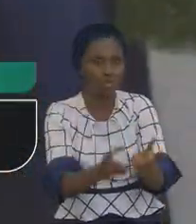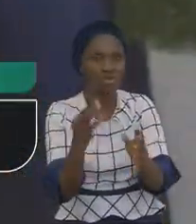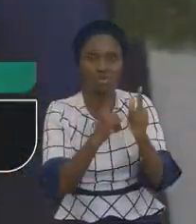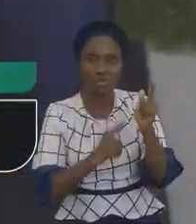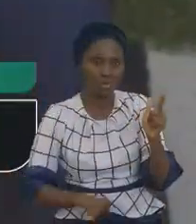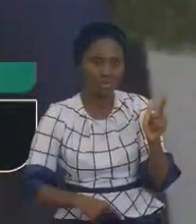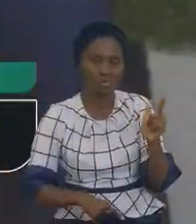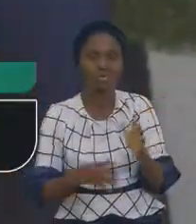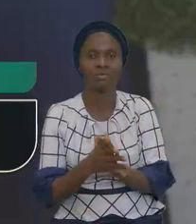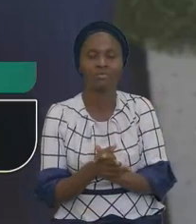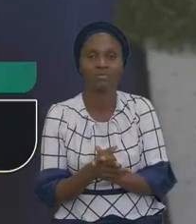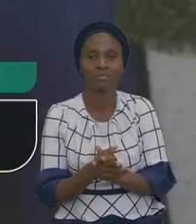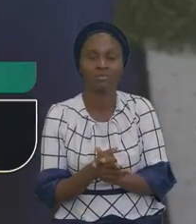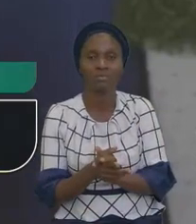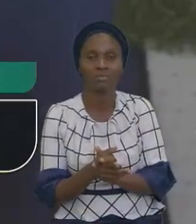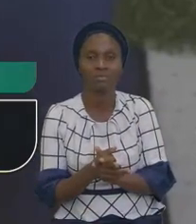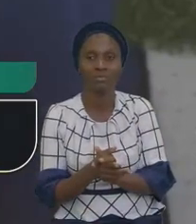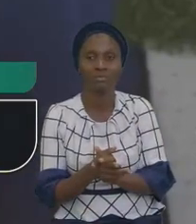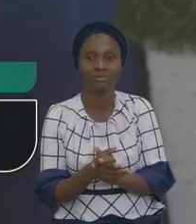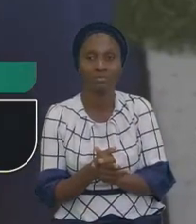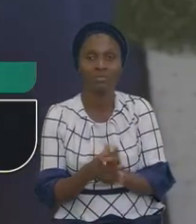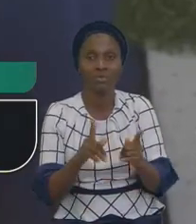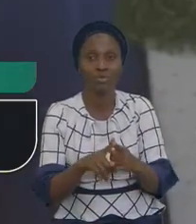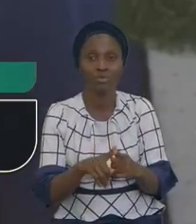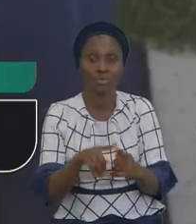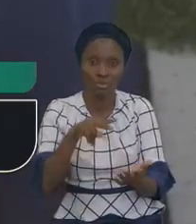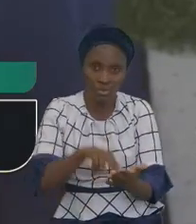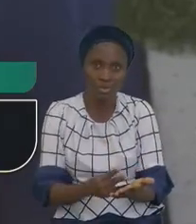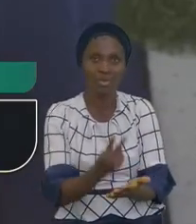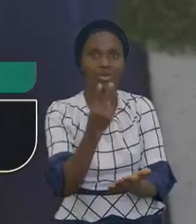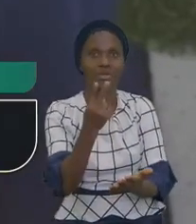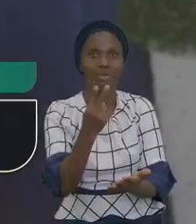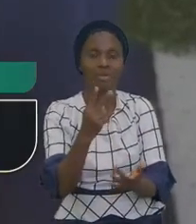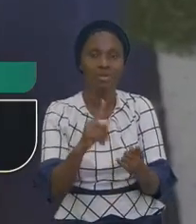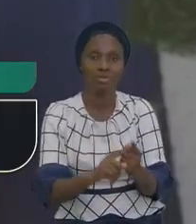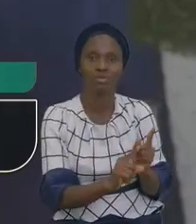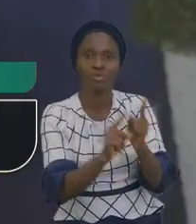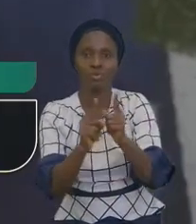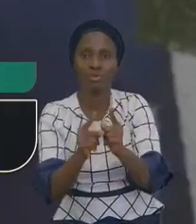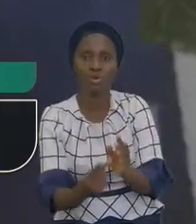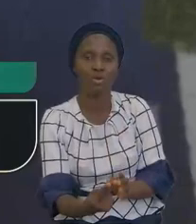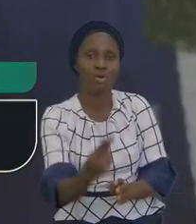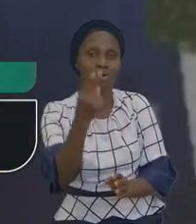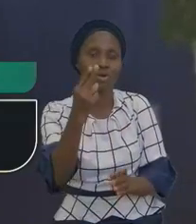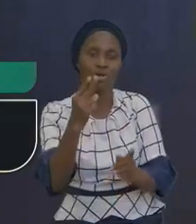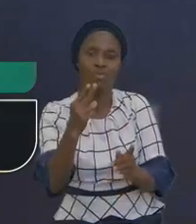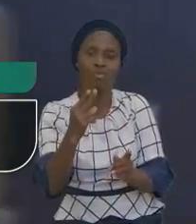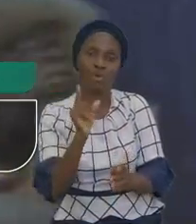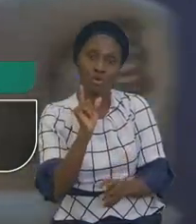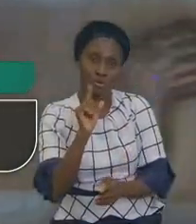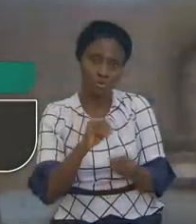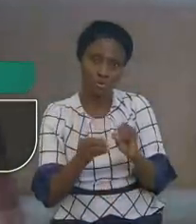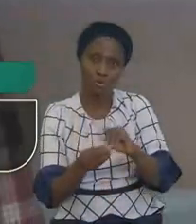Pour monter plus haut, pour aller en haut, pour atteindre la plus haute, premièrement, nous devons suivre la voie de Dieu.